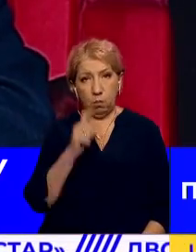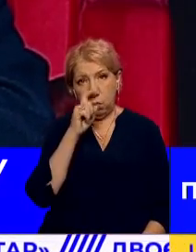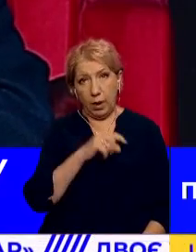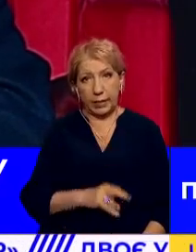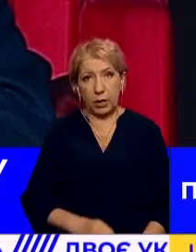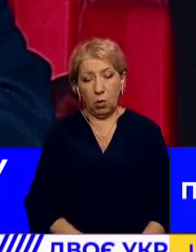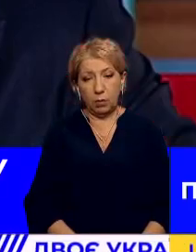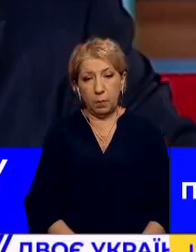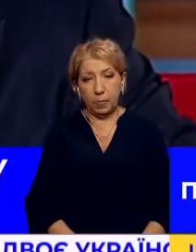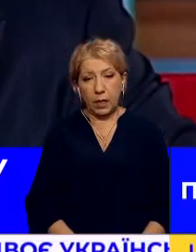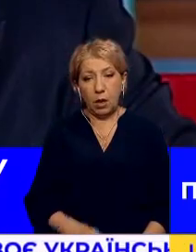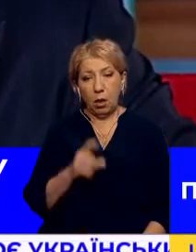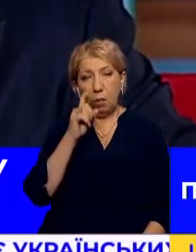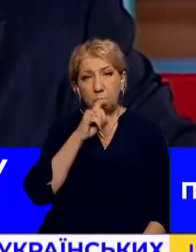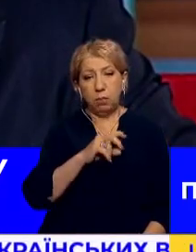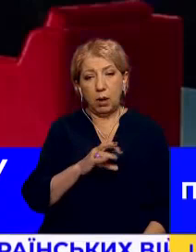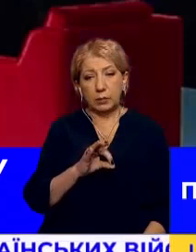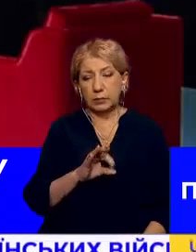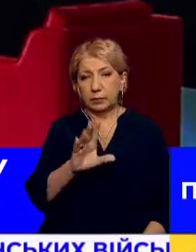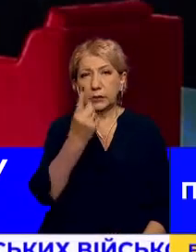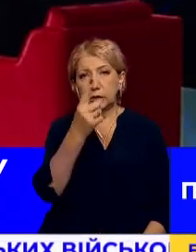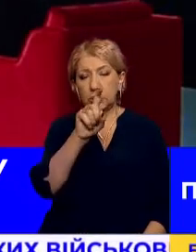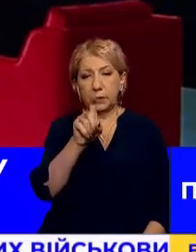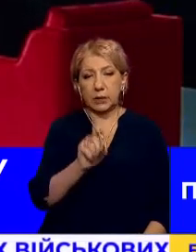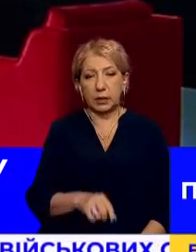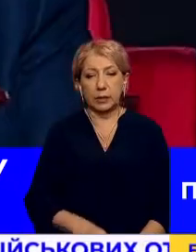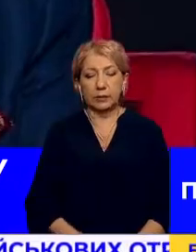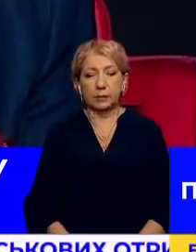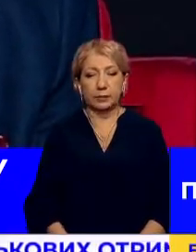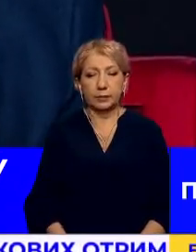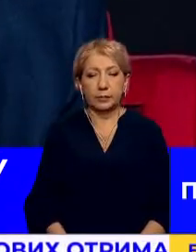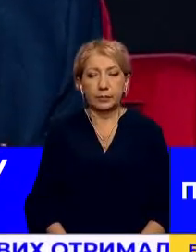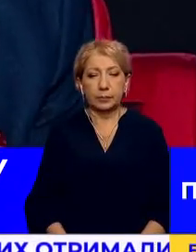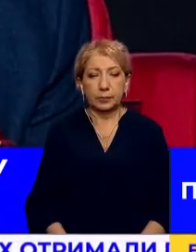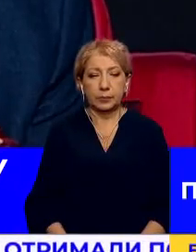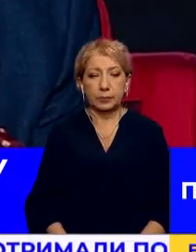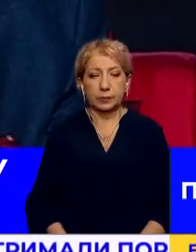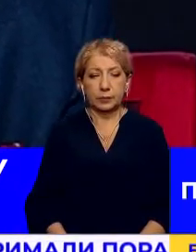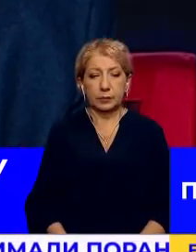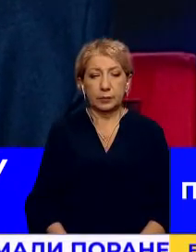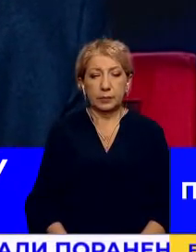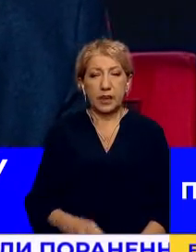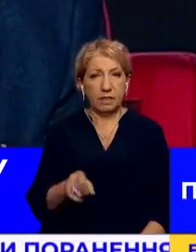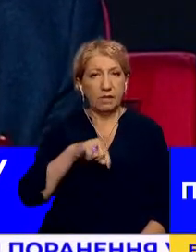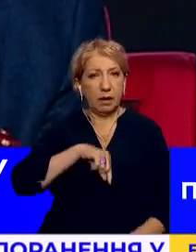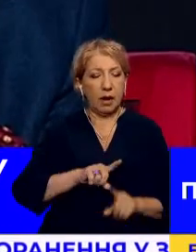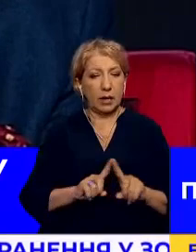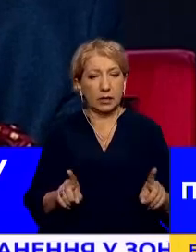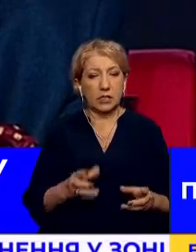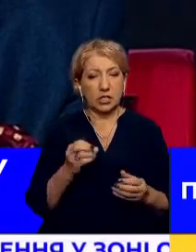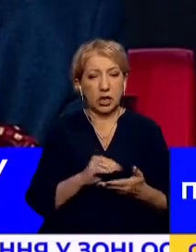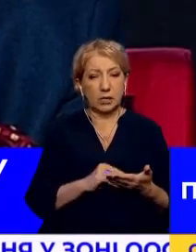Поганенько. Поганенько було тоді. Знаєте, у мене останнє питання, у нас же час закінчується. От ви, ну, ви так характеризували, ще